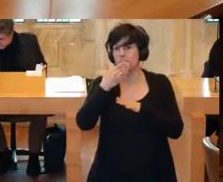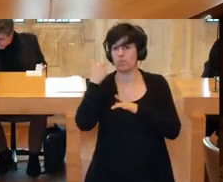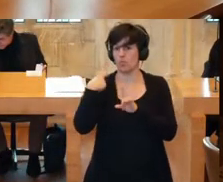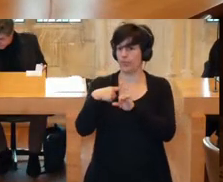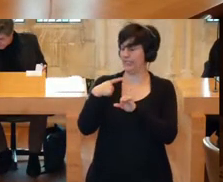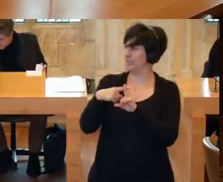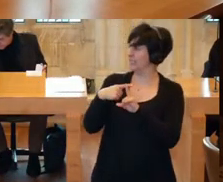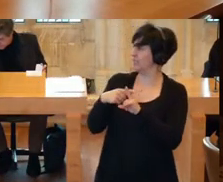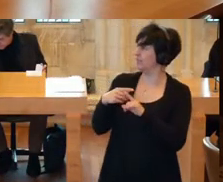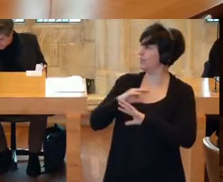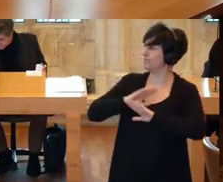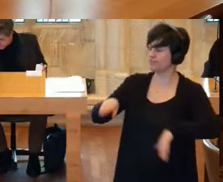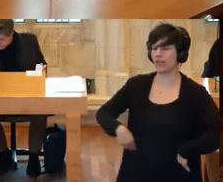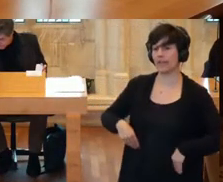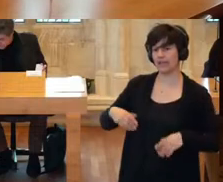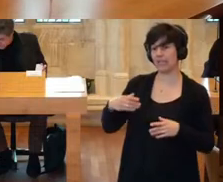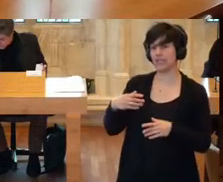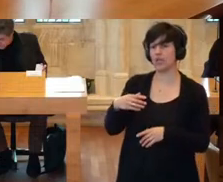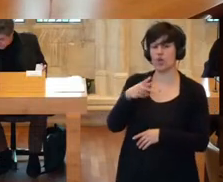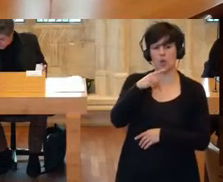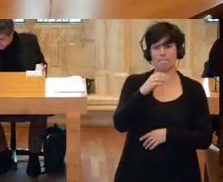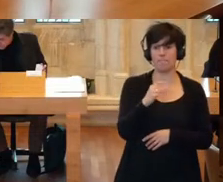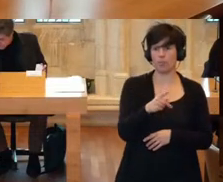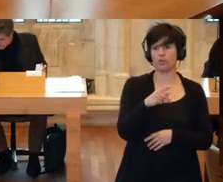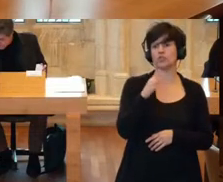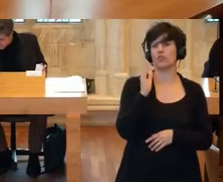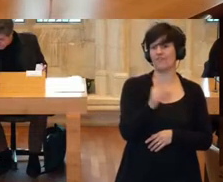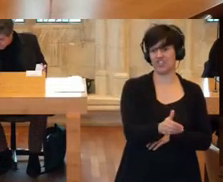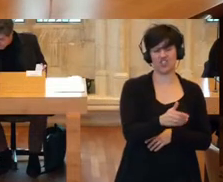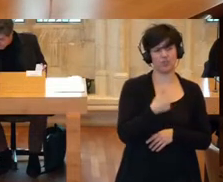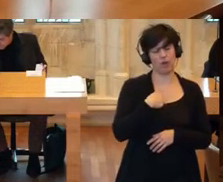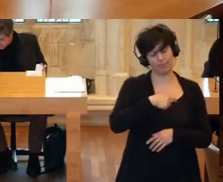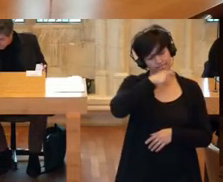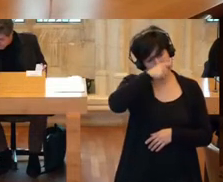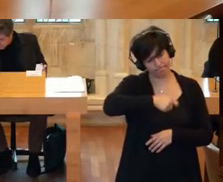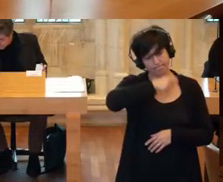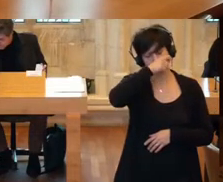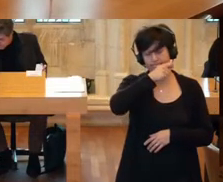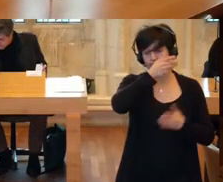saluer la mémoire de Pop the Fish.